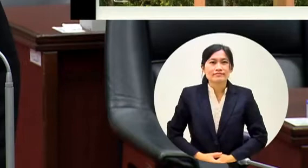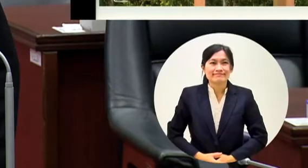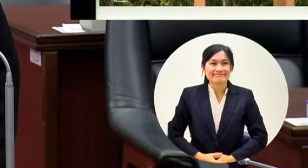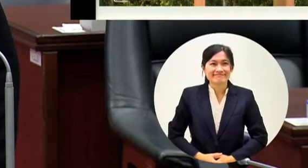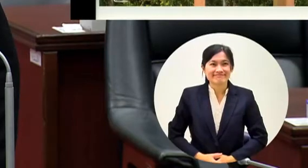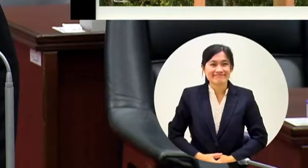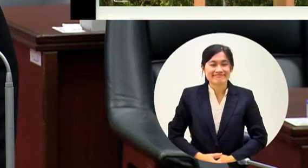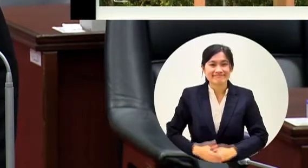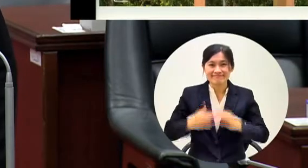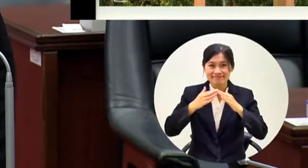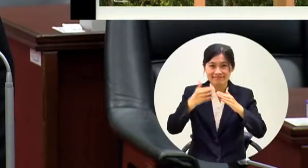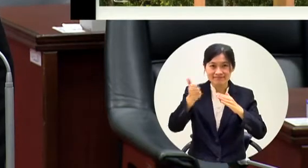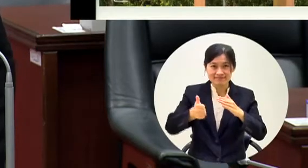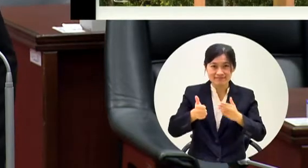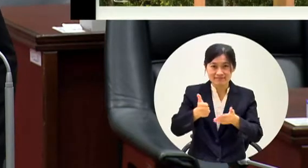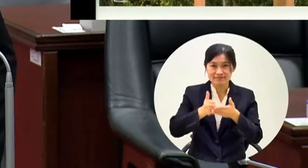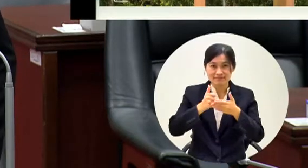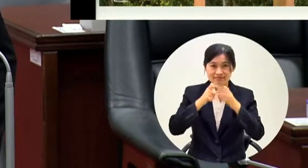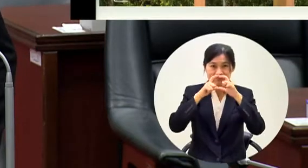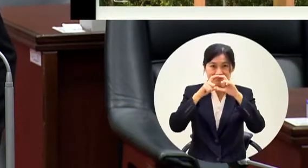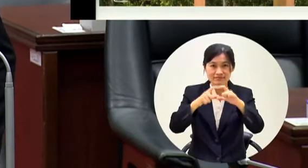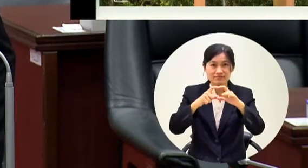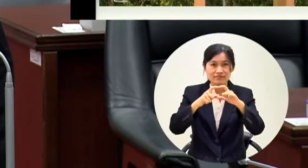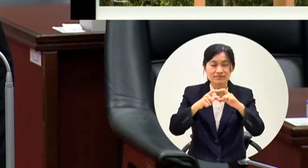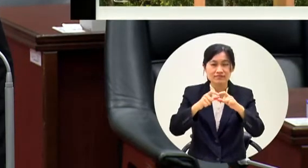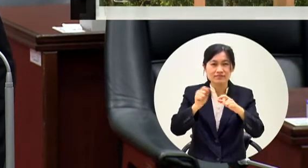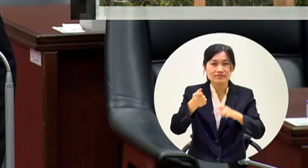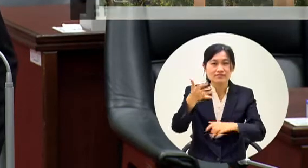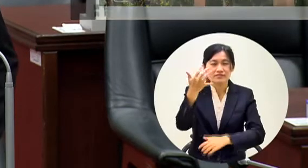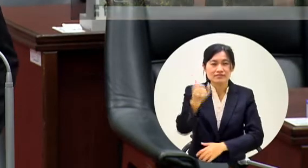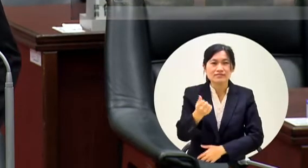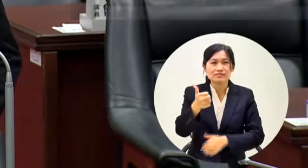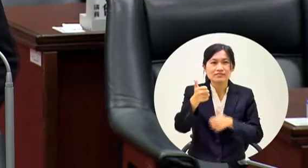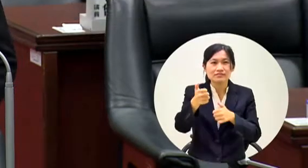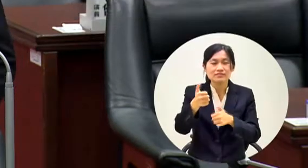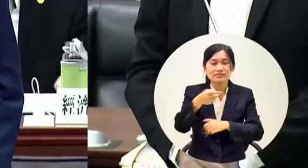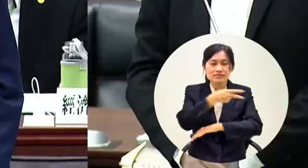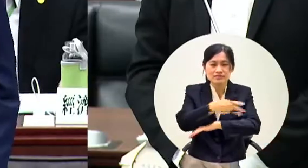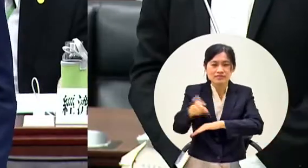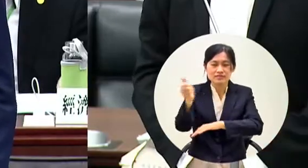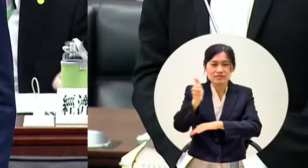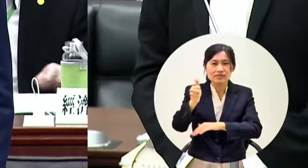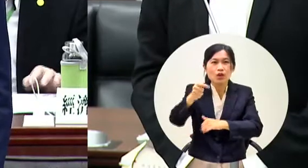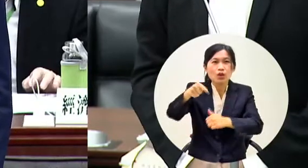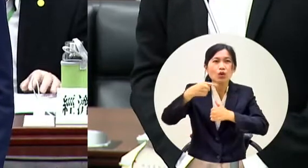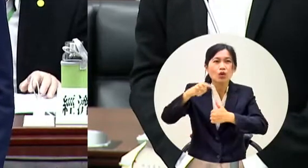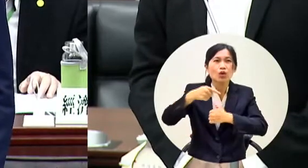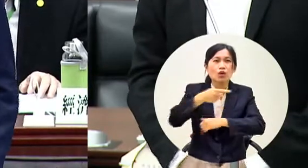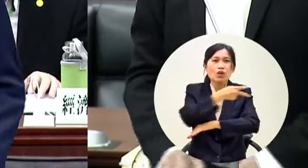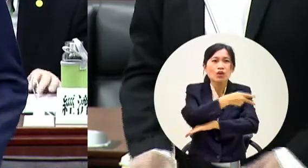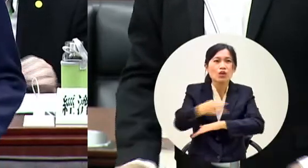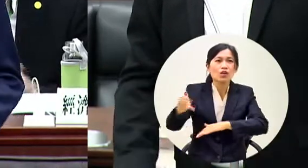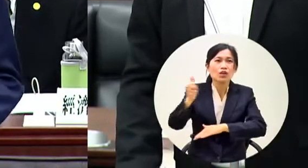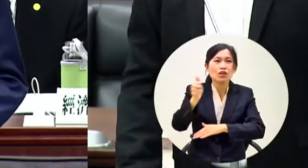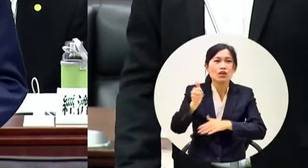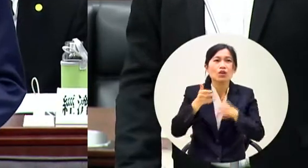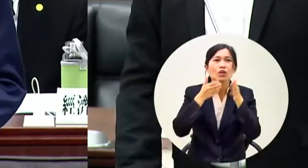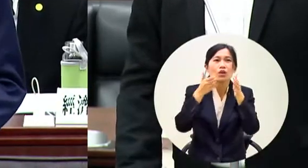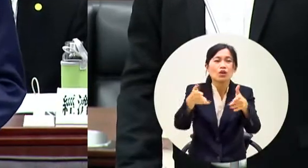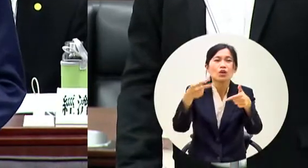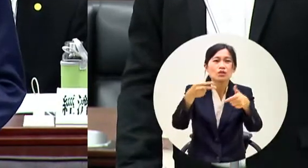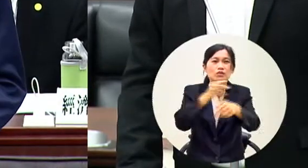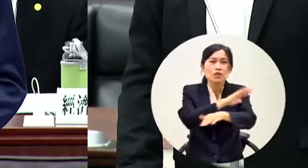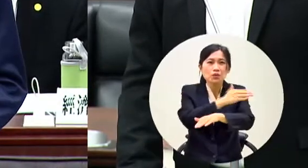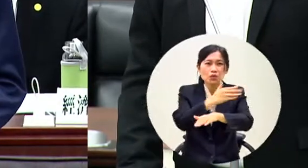市长，请答复。 议长，谢谢江议员指教哈。江议员啊、对仁武可以说